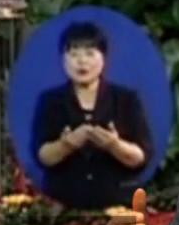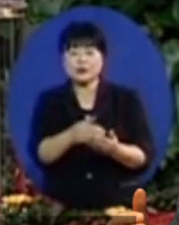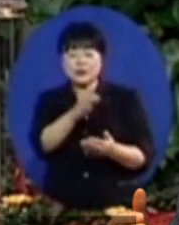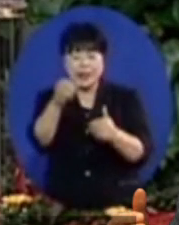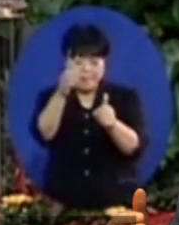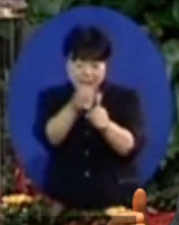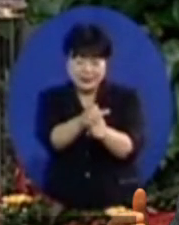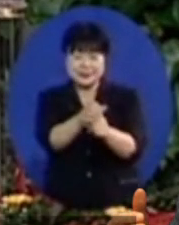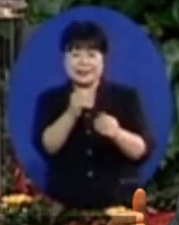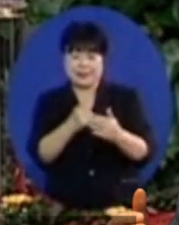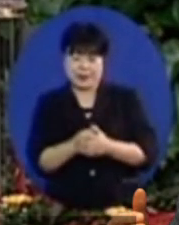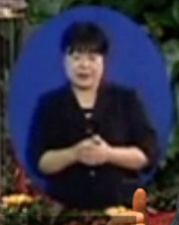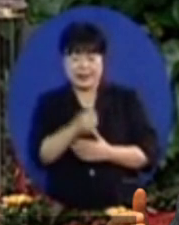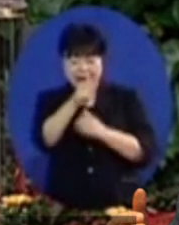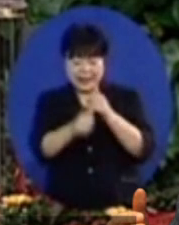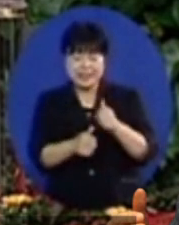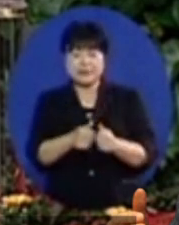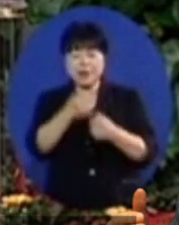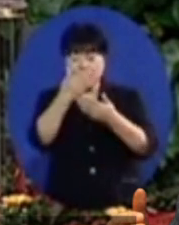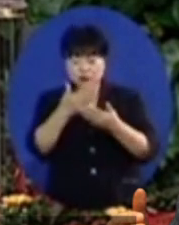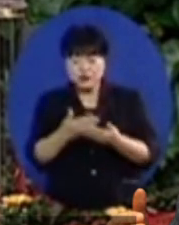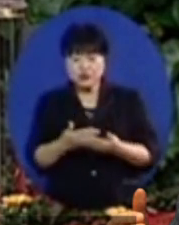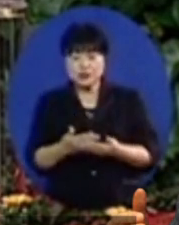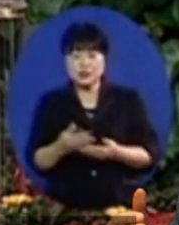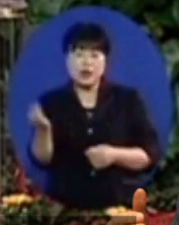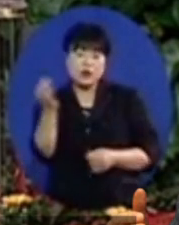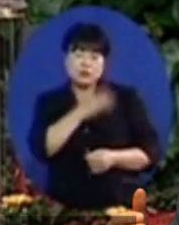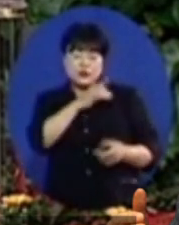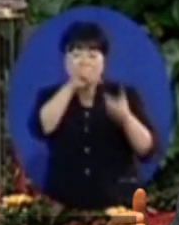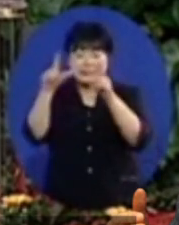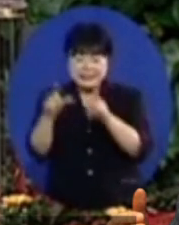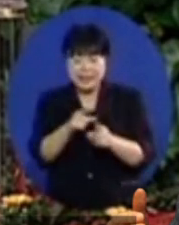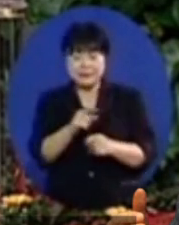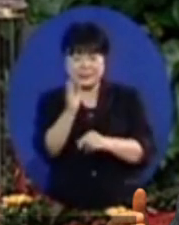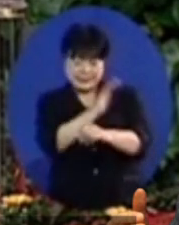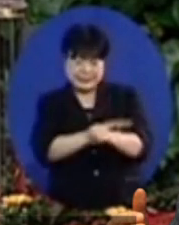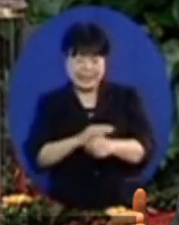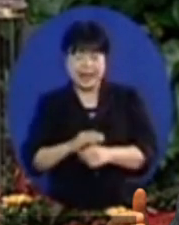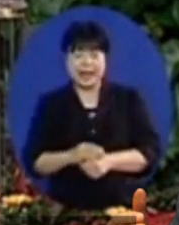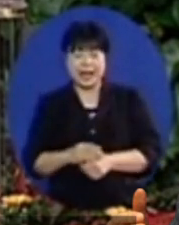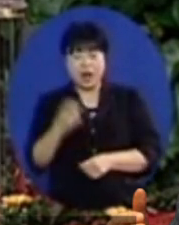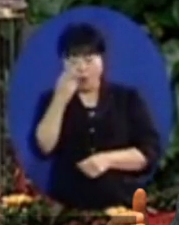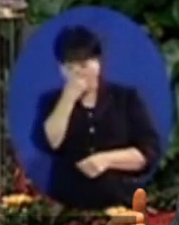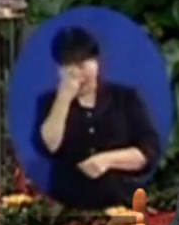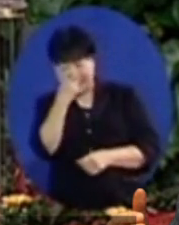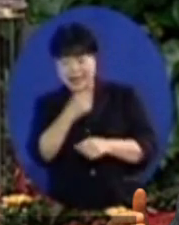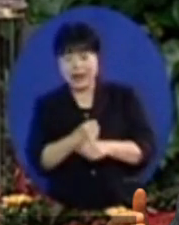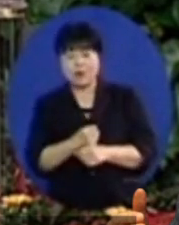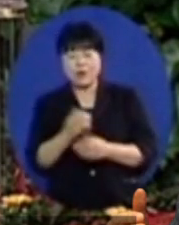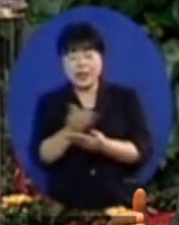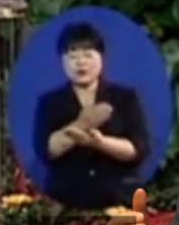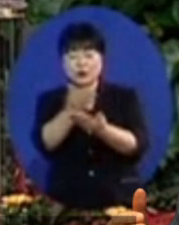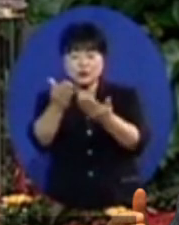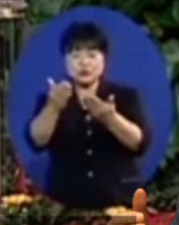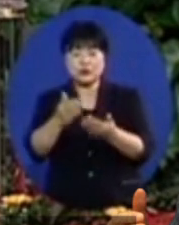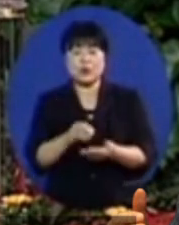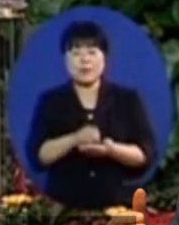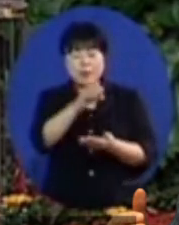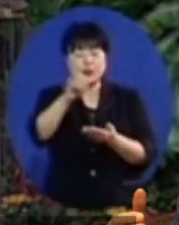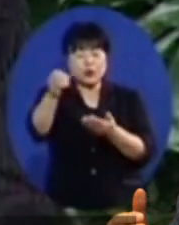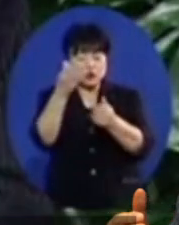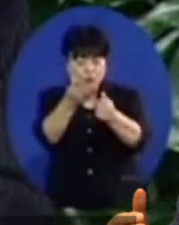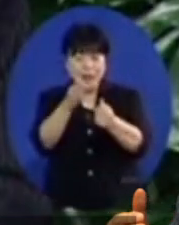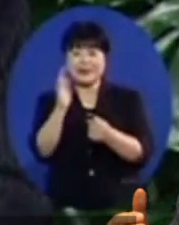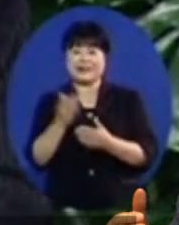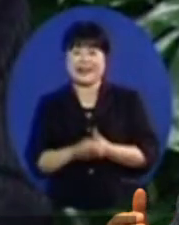주셨습니다. 그러므로 우리는 하나님이 주신 부유한 삶을 잘 관리하는 가운데 나누고 베풀며 살아야 되는